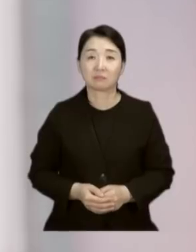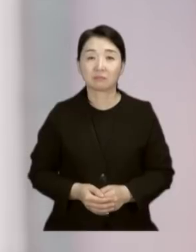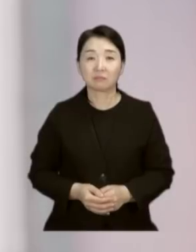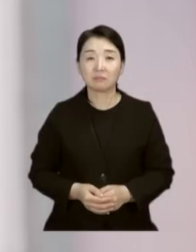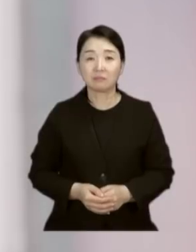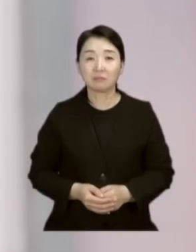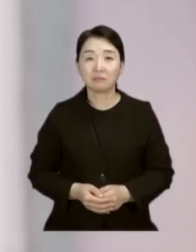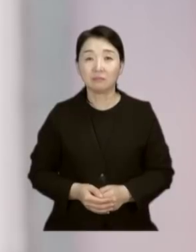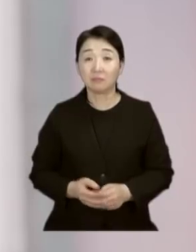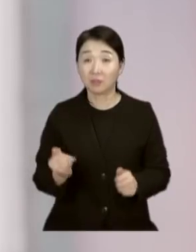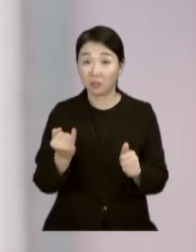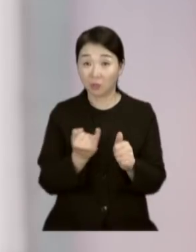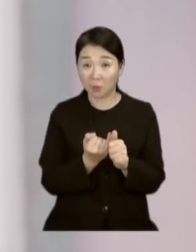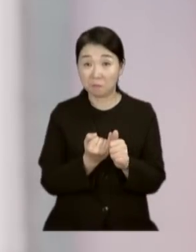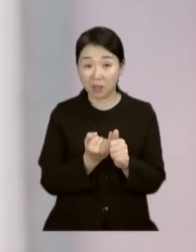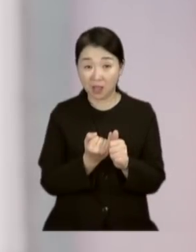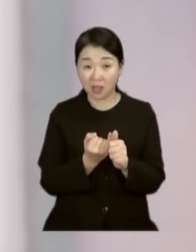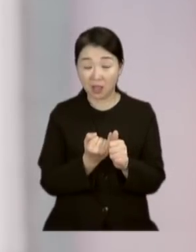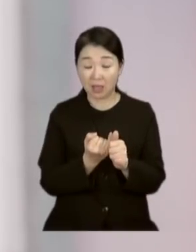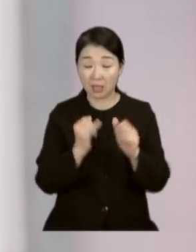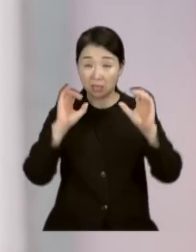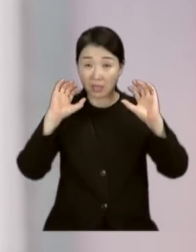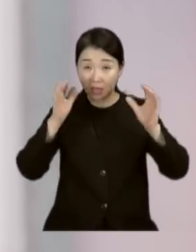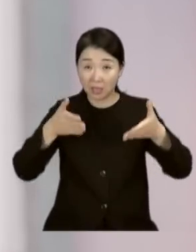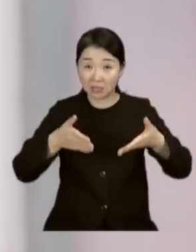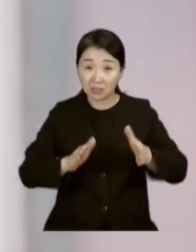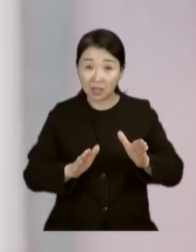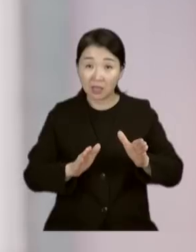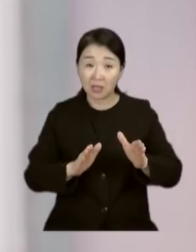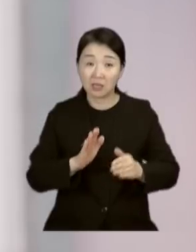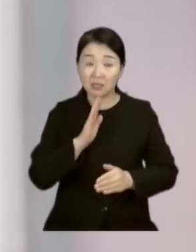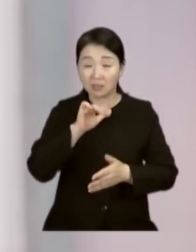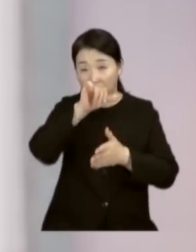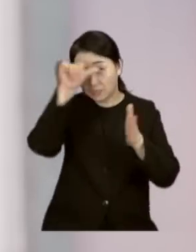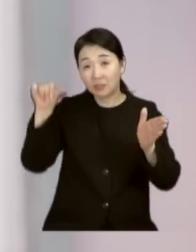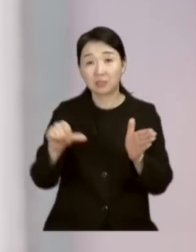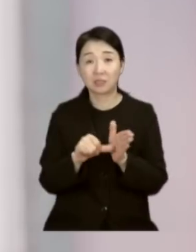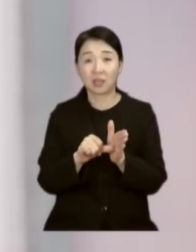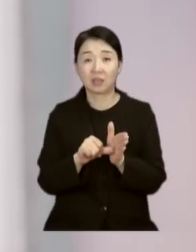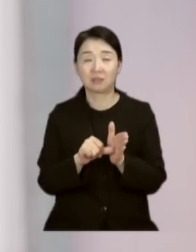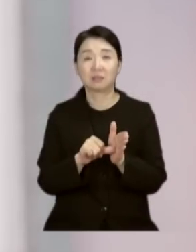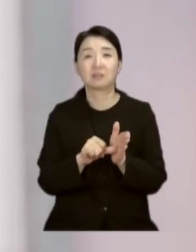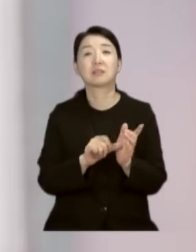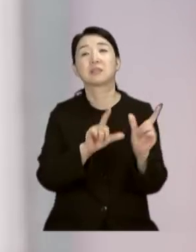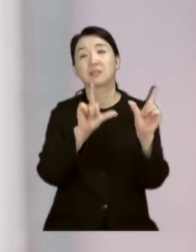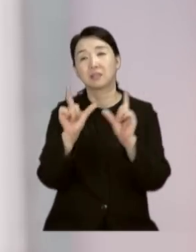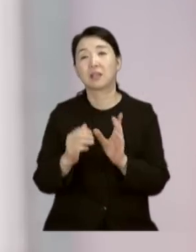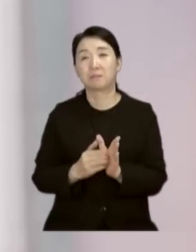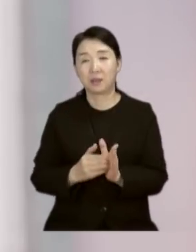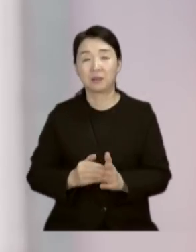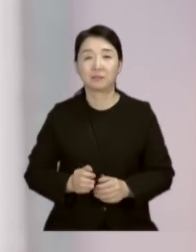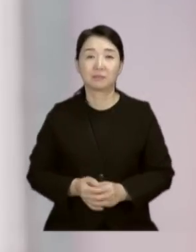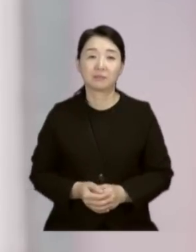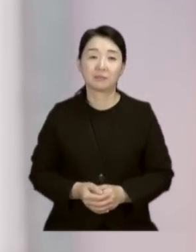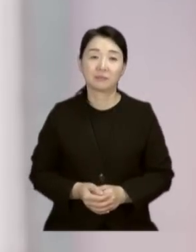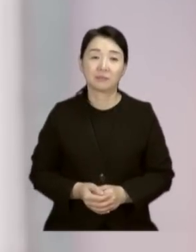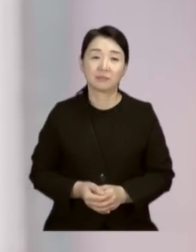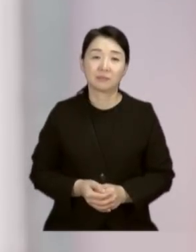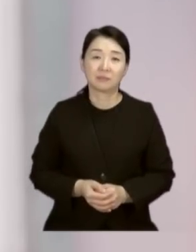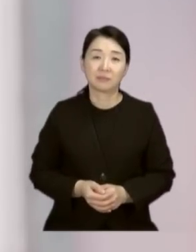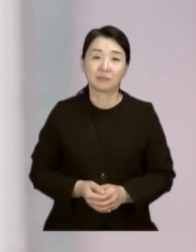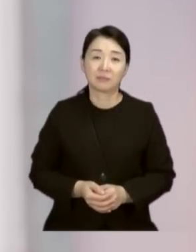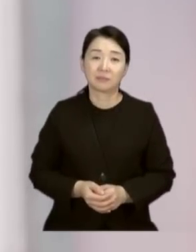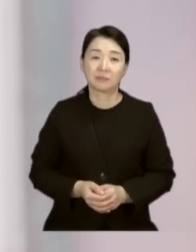이제 결혼을 해서 진짜 아이를 낳고 진짜 제 인생을 살았다고 생각을 하게